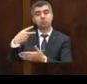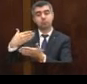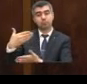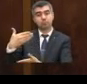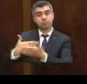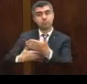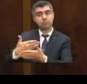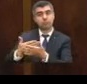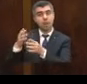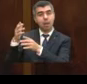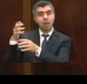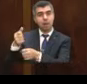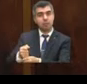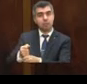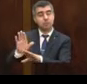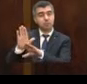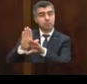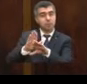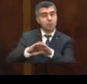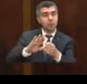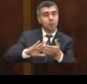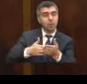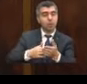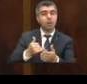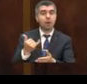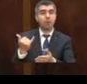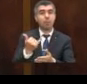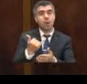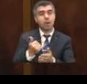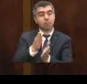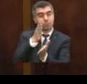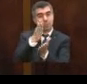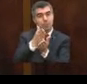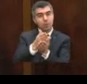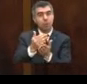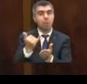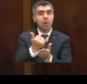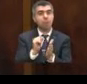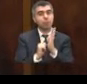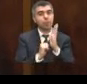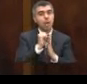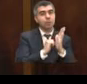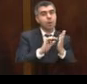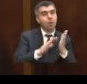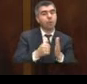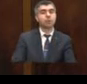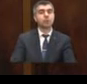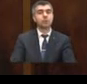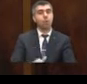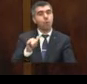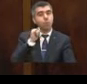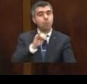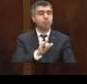الله الذي حث فيه على ضرورة توطيد الثقة والمكتسبات لكونها أساس النجاح وشرط تحقيق الطموح،